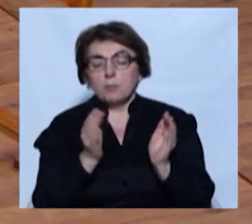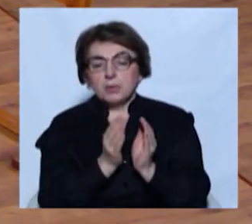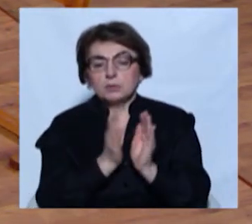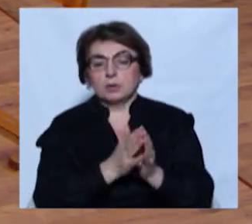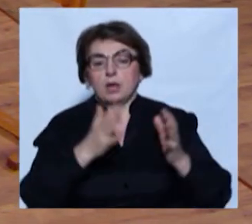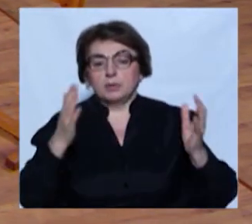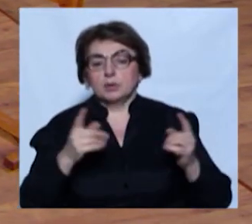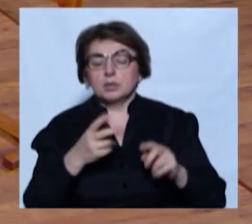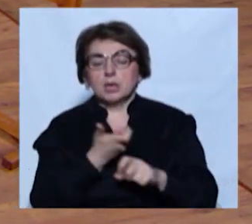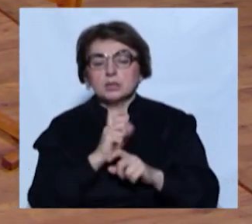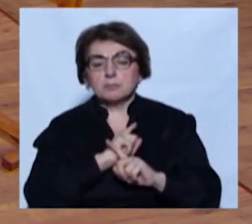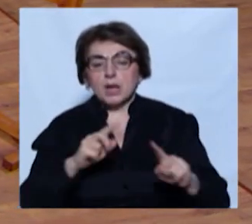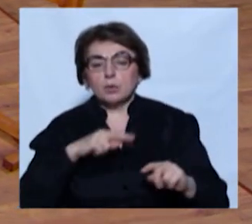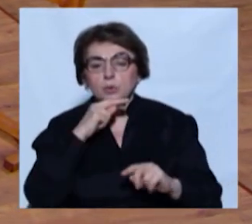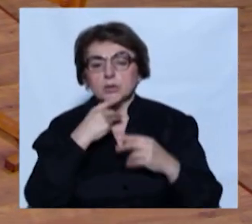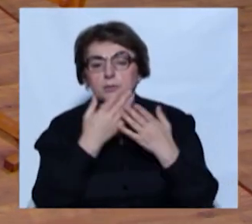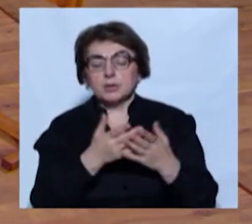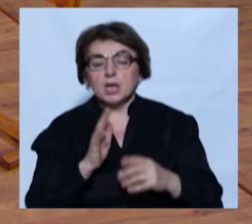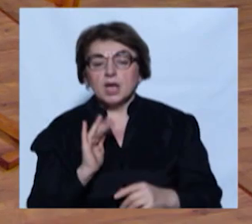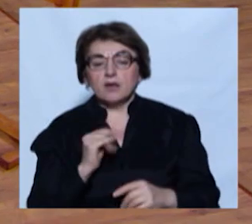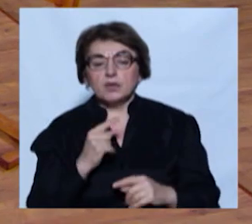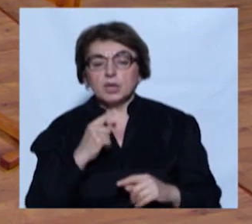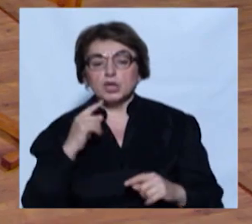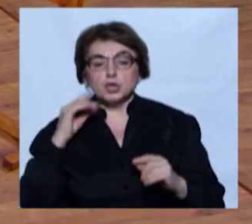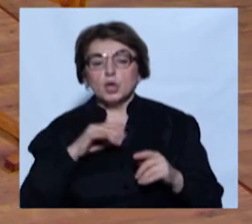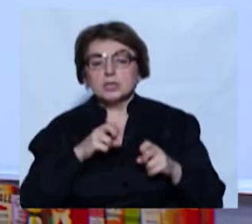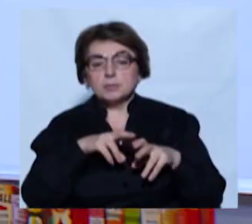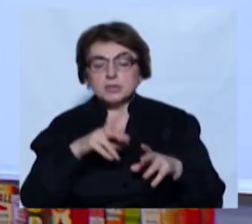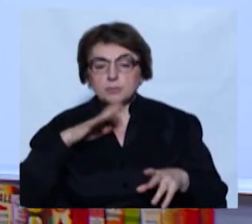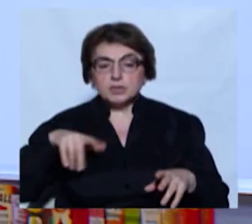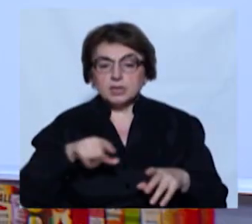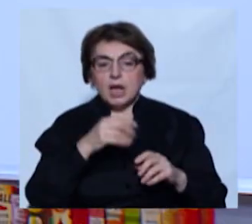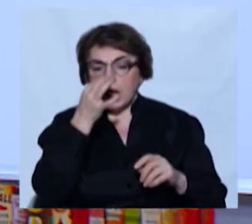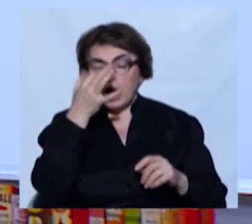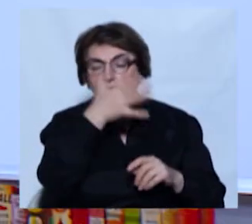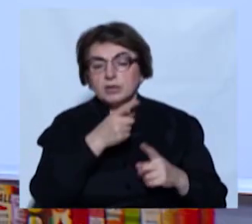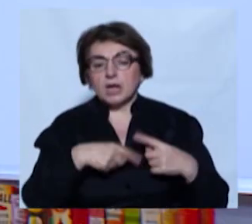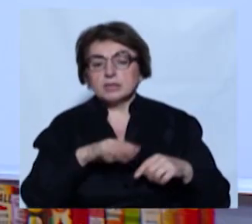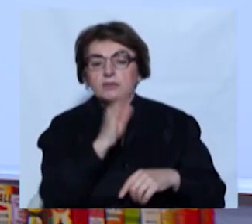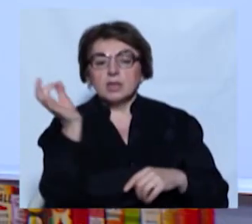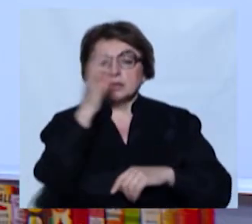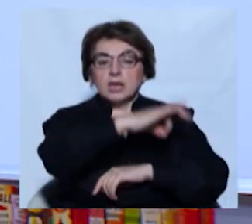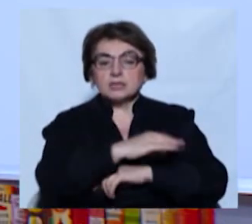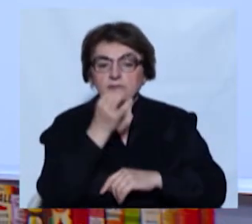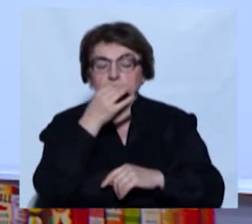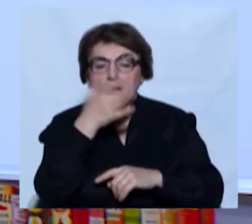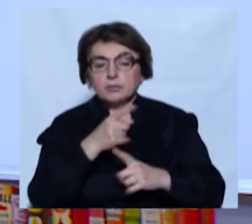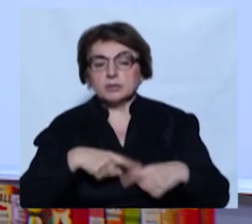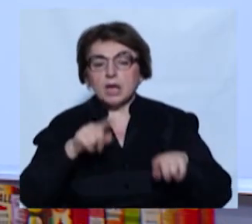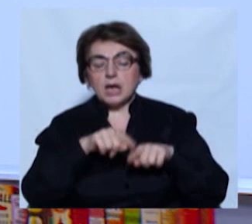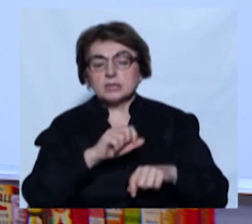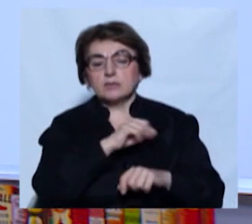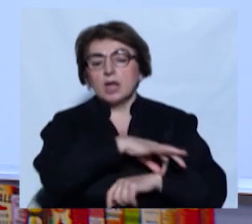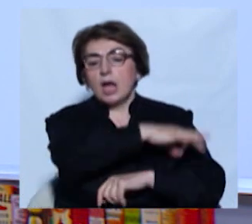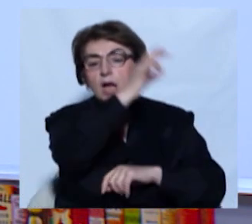განსაკუთრებით ყურადღებას აქცევს ეს არის გვინეის ყურის აფრიკის, ასევე დასავლეთ აფრიკის, სამხრეთ აღმოსავლეთ აზიის და